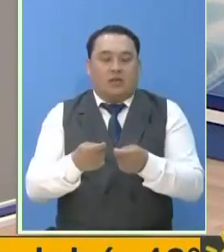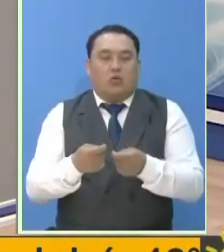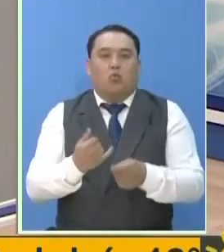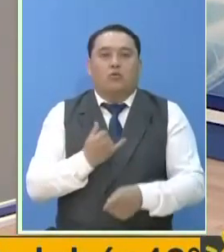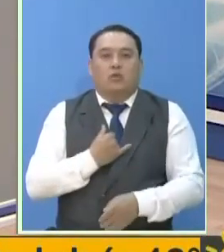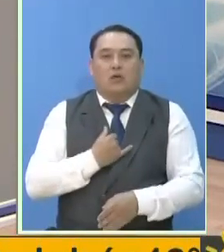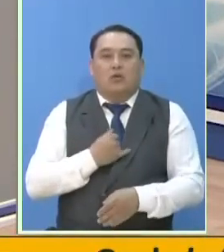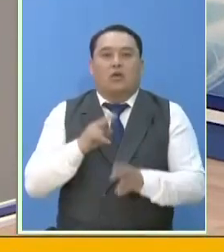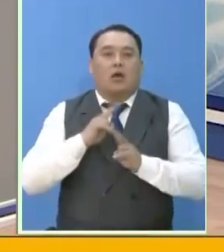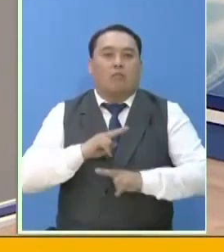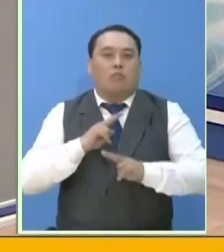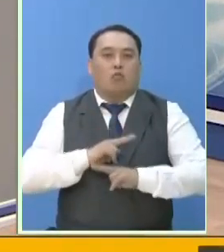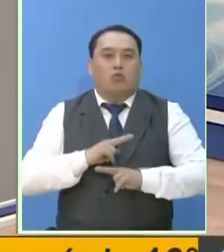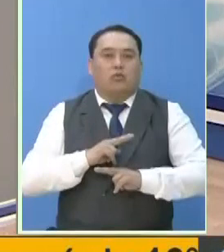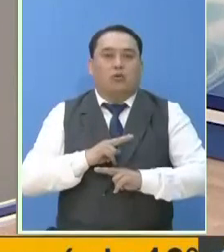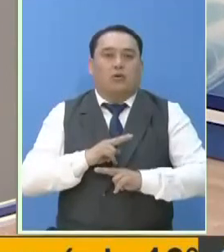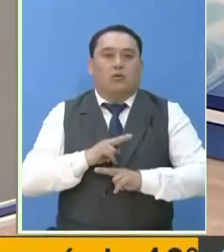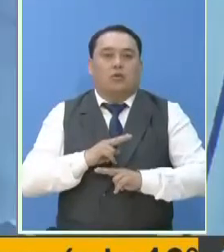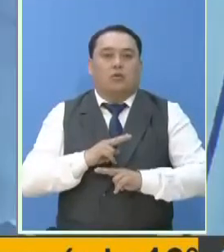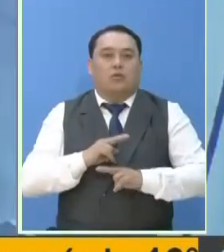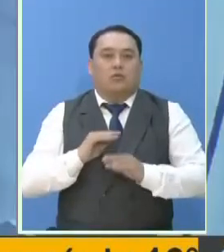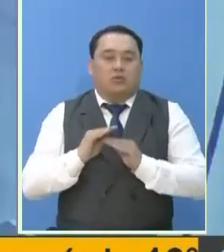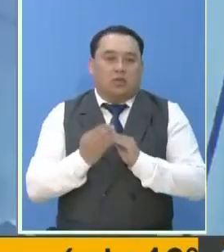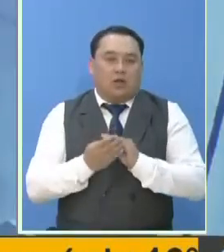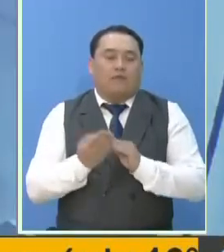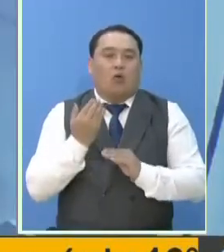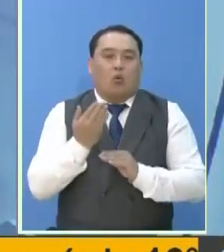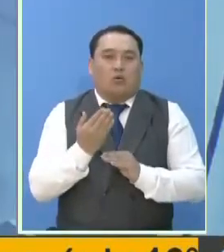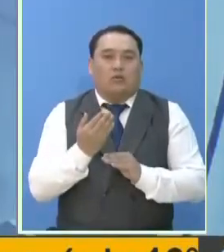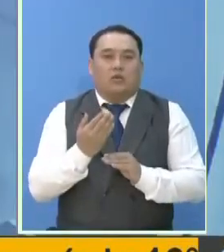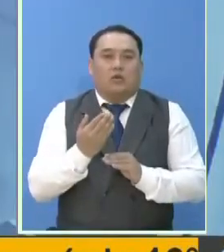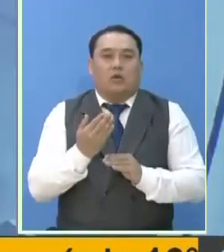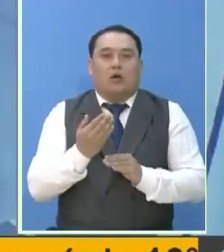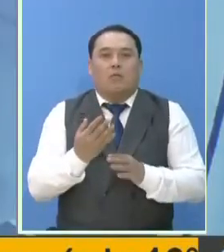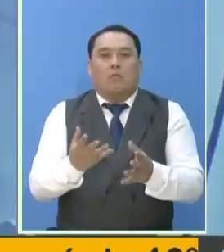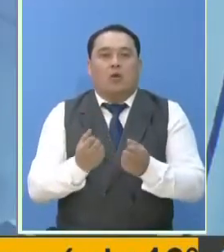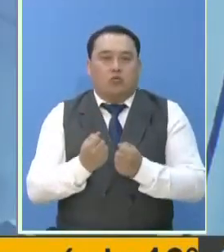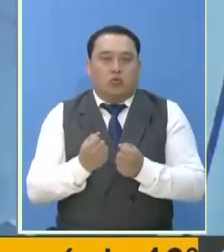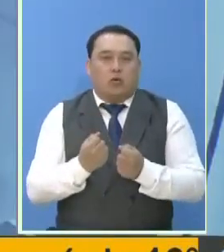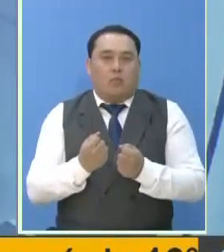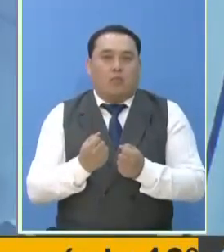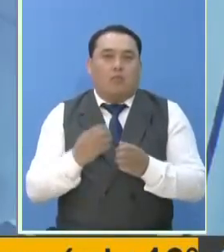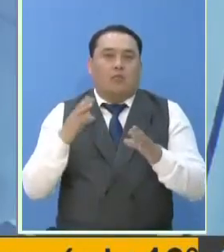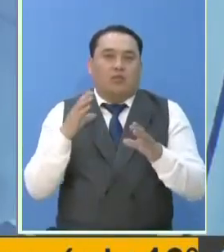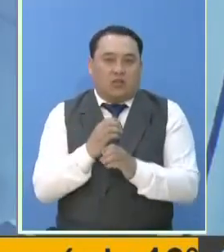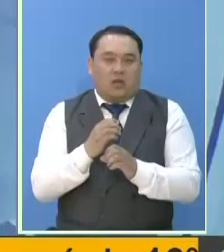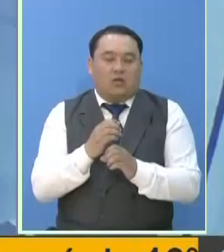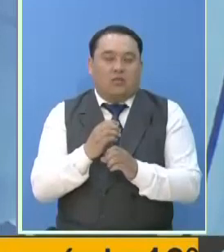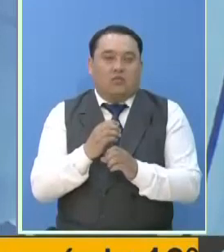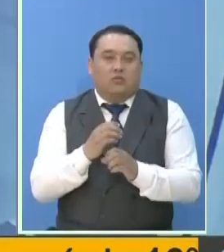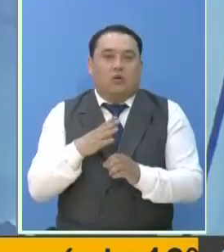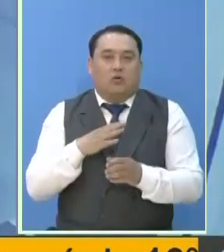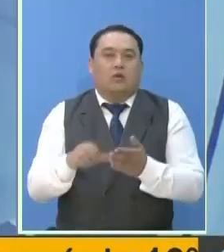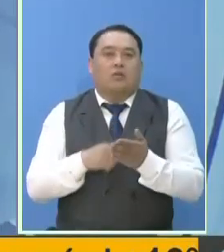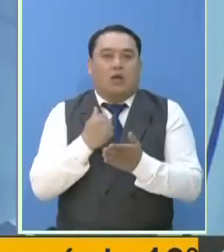нас работники, которые работают в секретке, они, их канцелярия, они будут получать еще меньше, чем